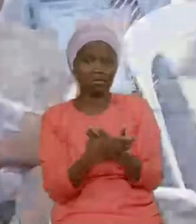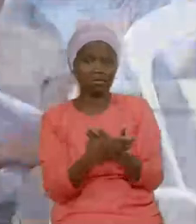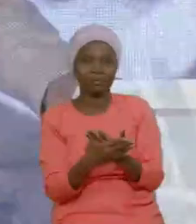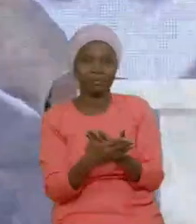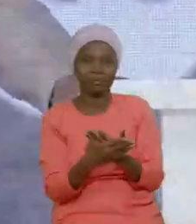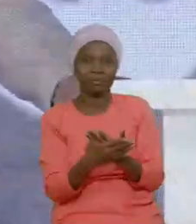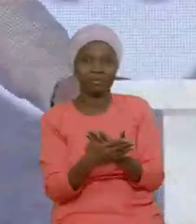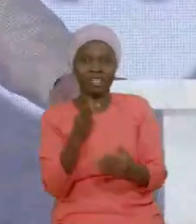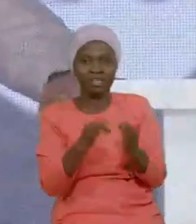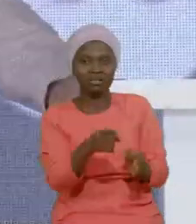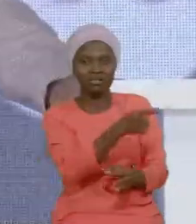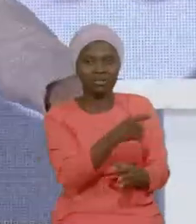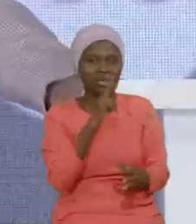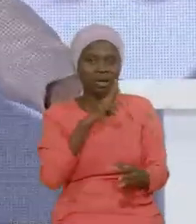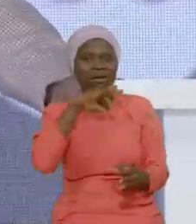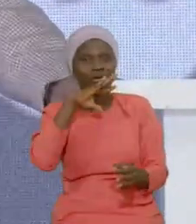Maintenant, s'ils sont ténèbres, et toi?